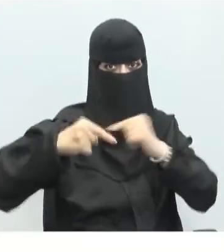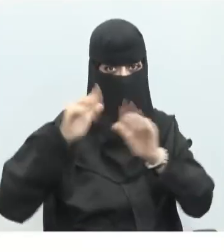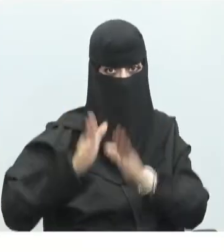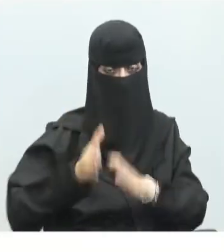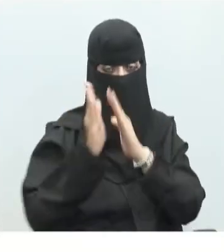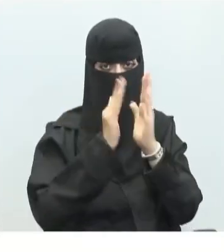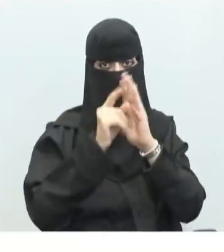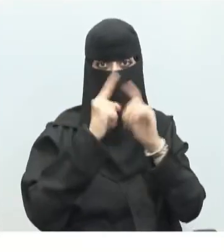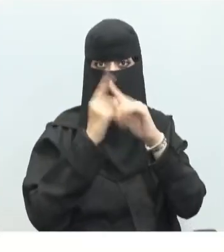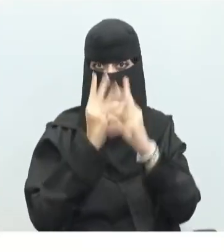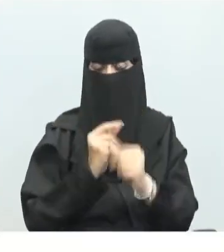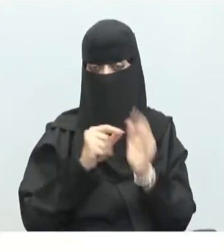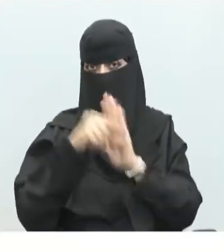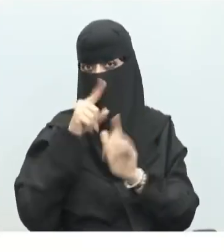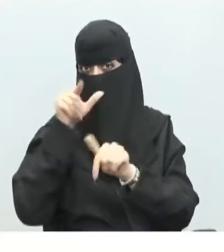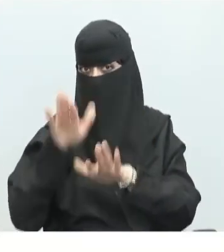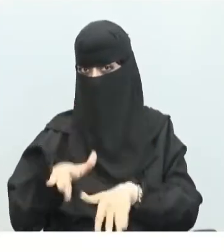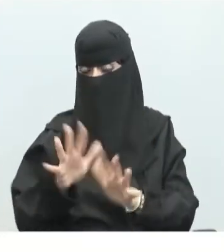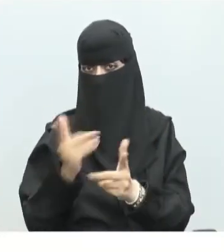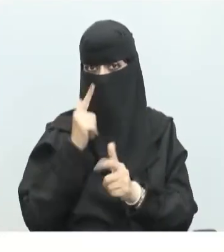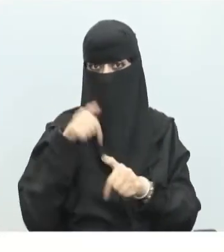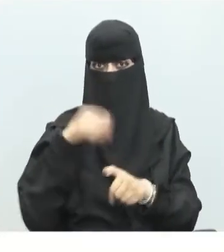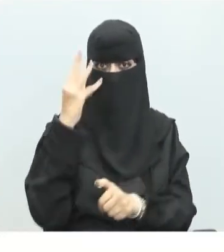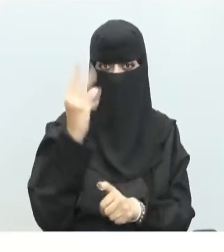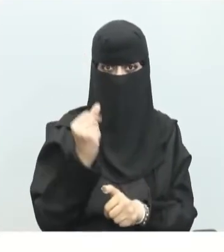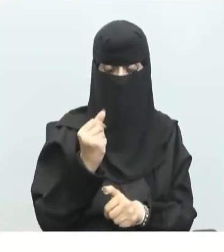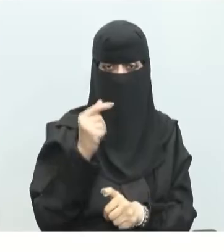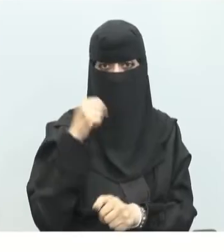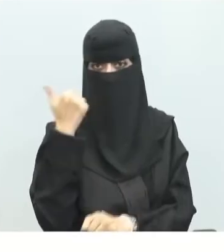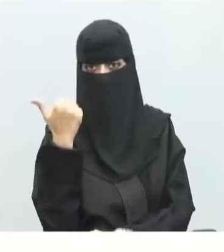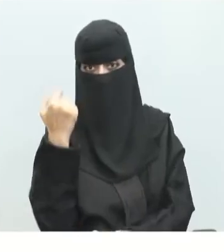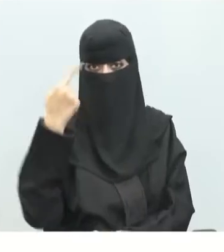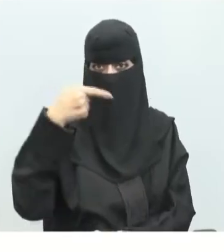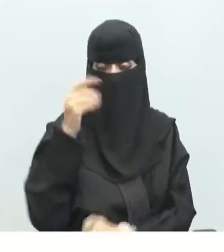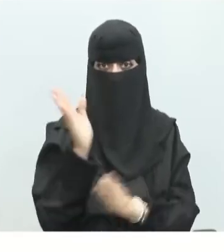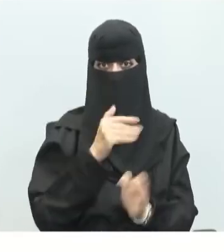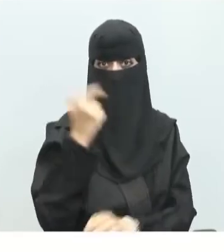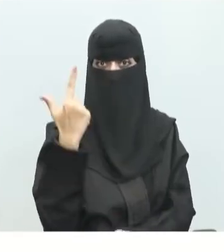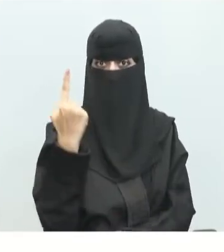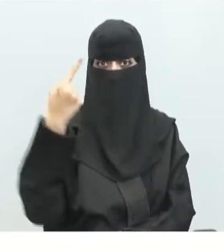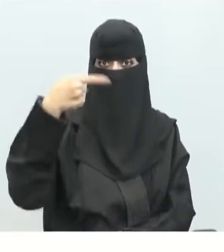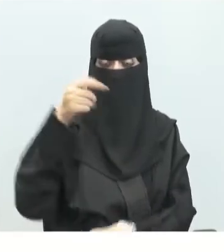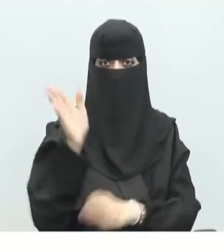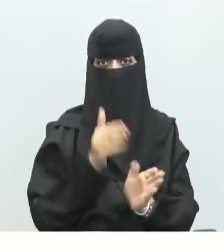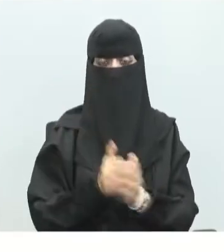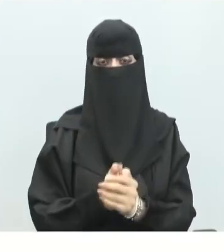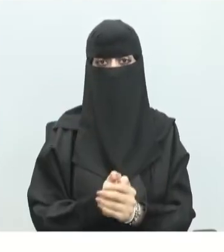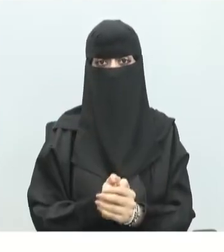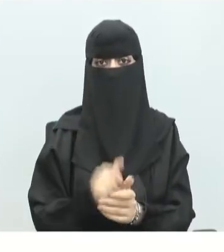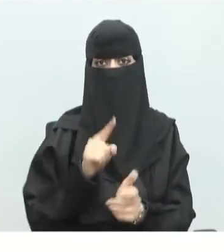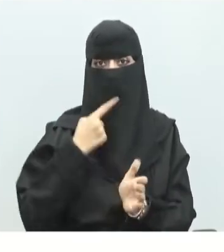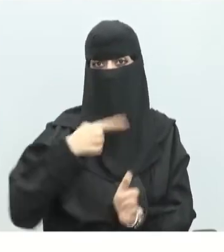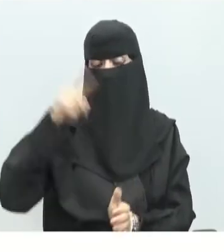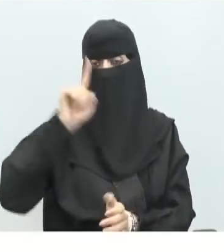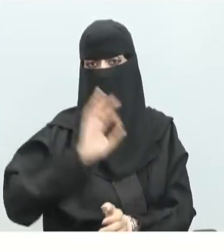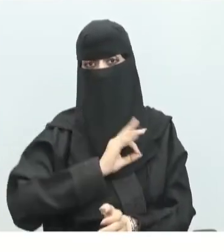ماده الرياضيات ودرسنا لهذا اليوم العددان 16 و17 بسم الله